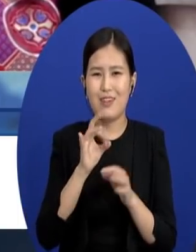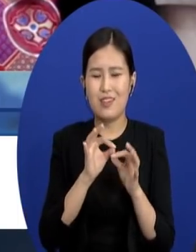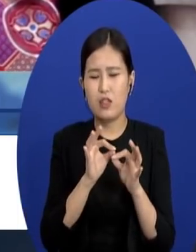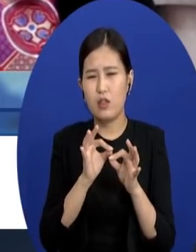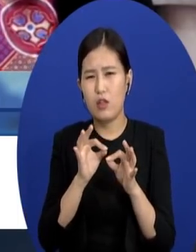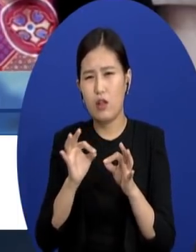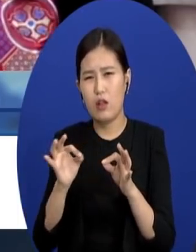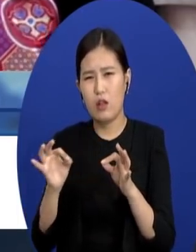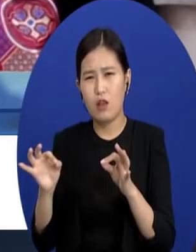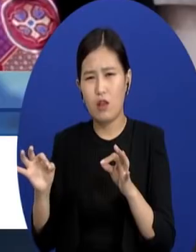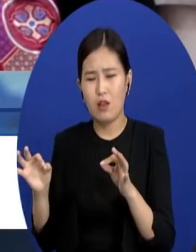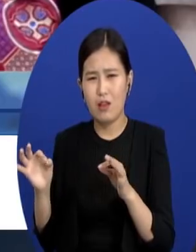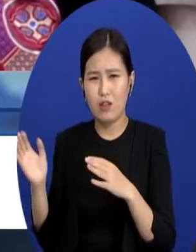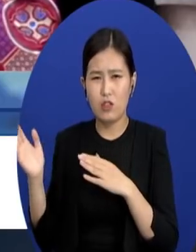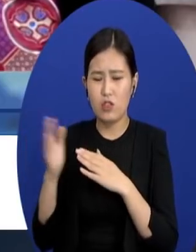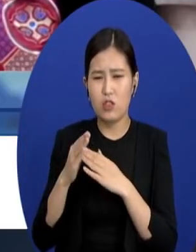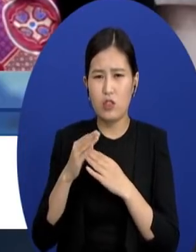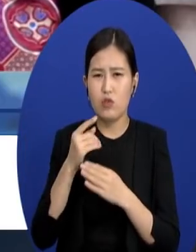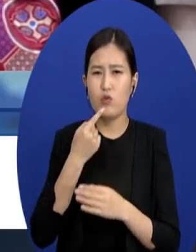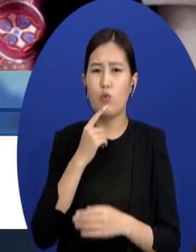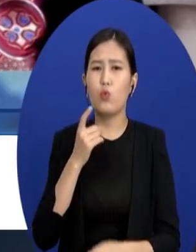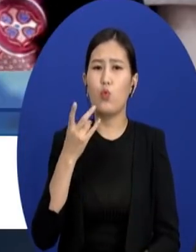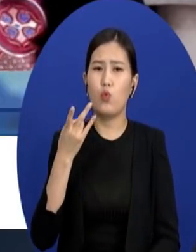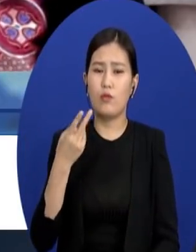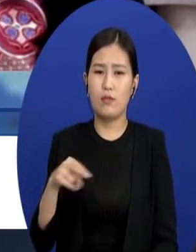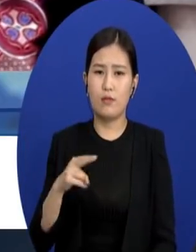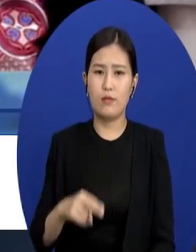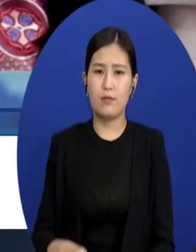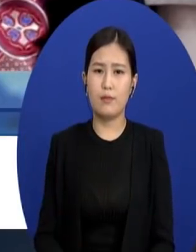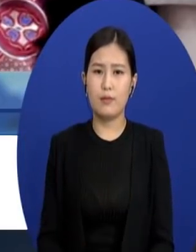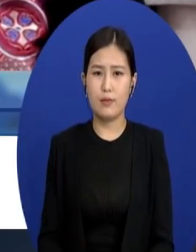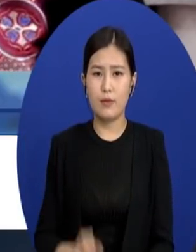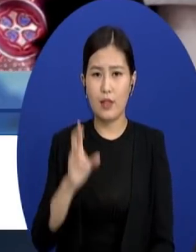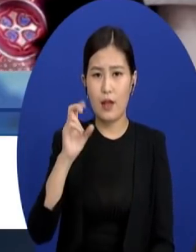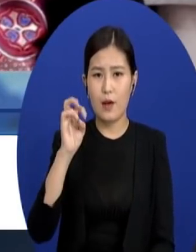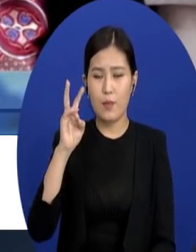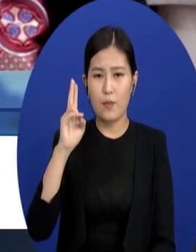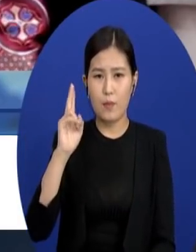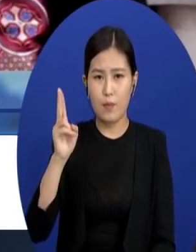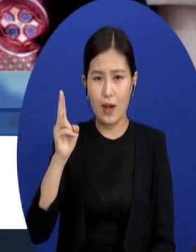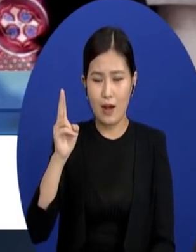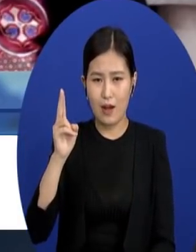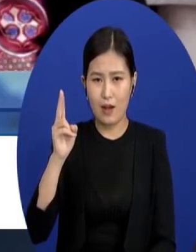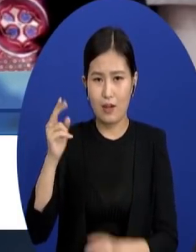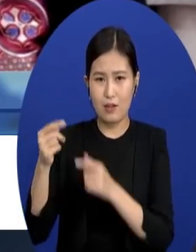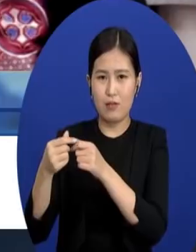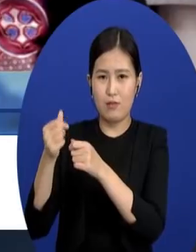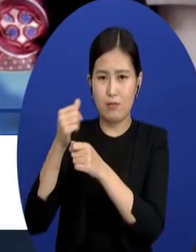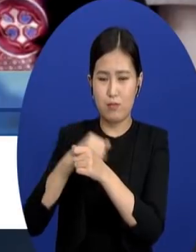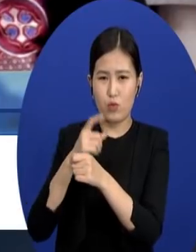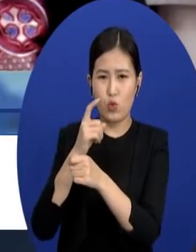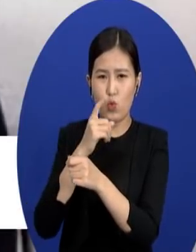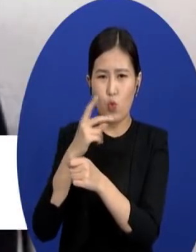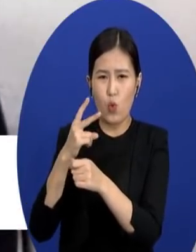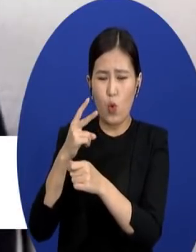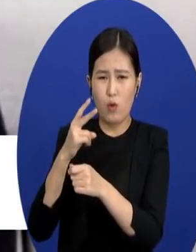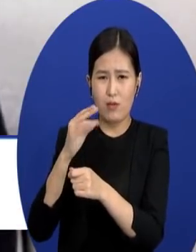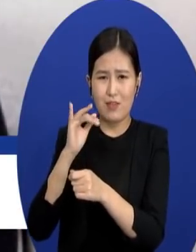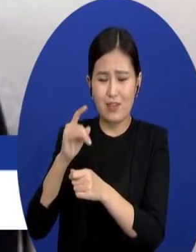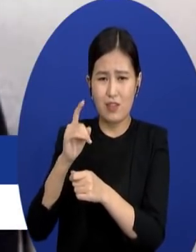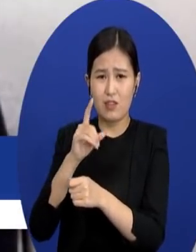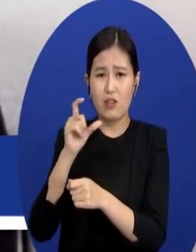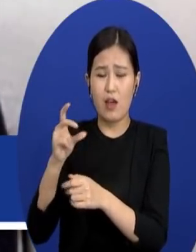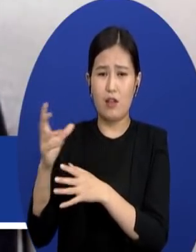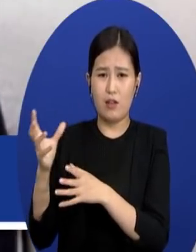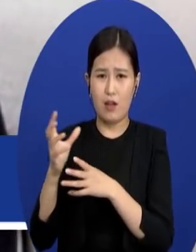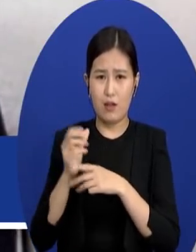хийгээд бид нарт болоод маш хүндээр тусч байна. Банкнаас одоо өндөр бүтээ бизнесийн зээлүүд авсан байгаа. Энэ